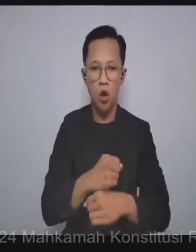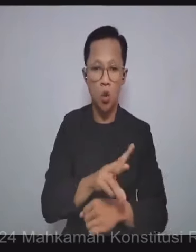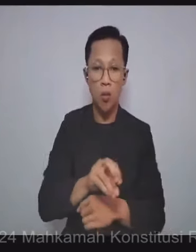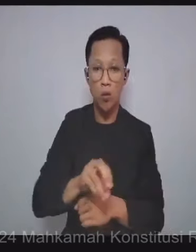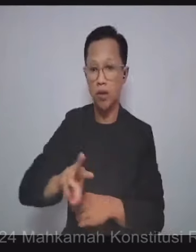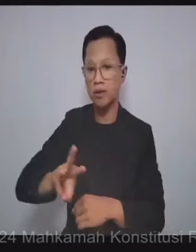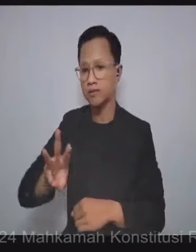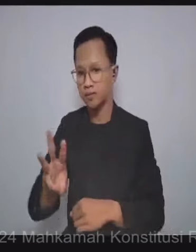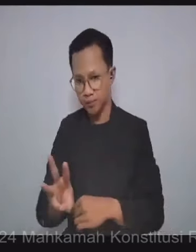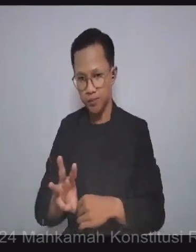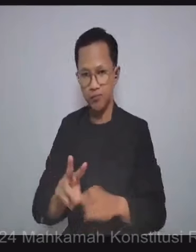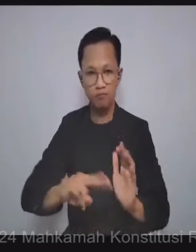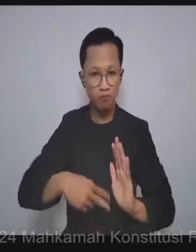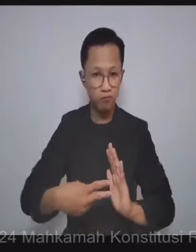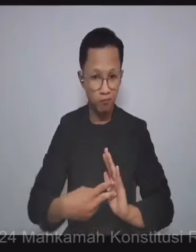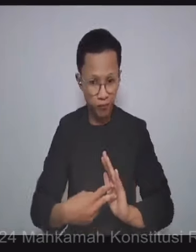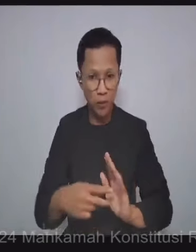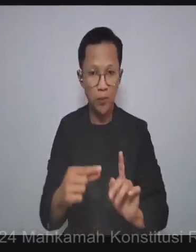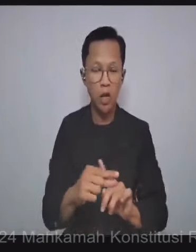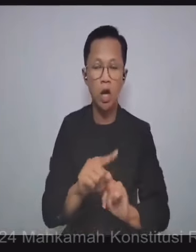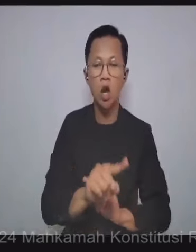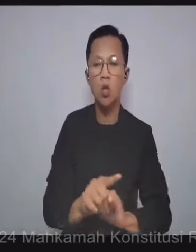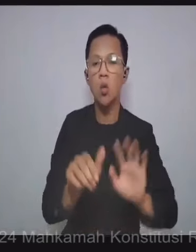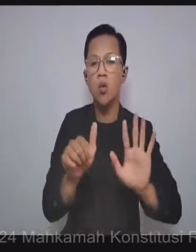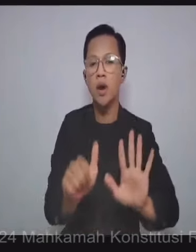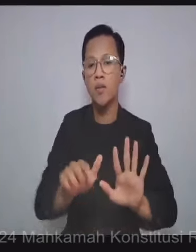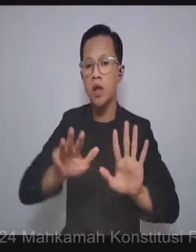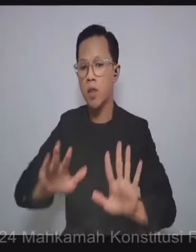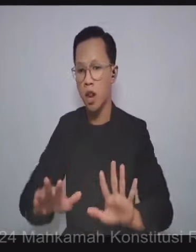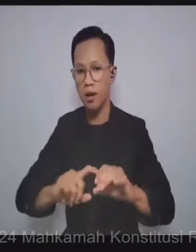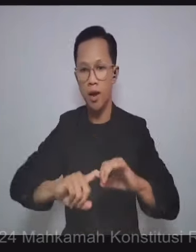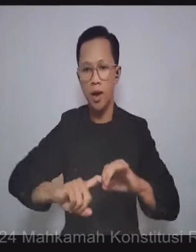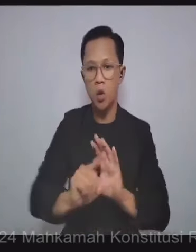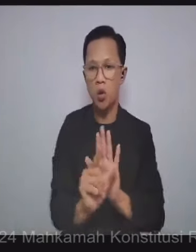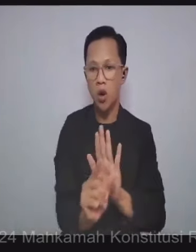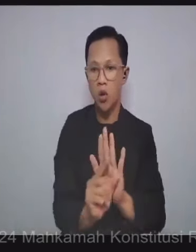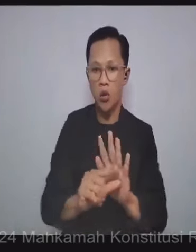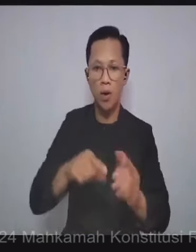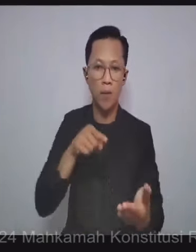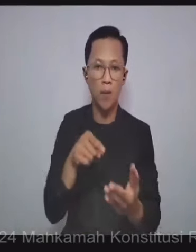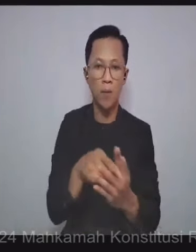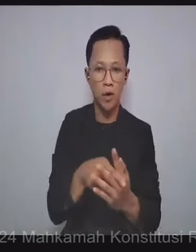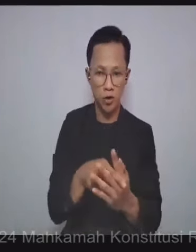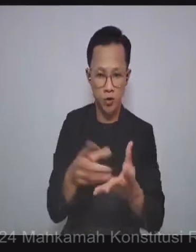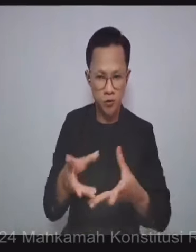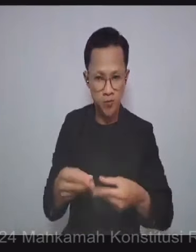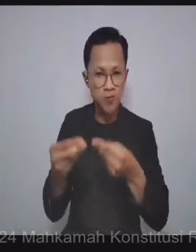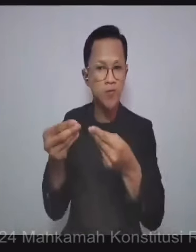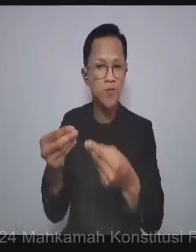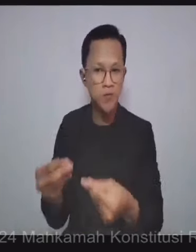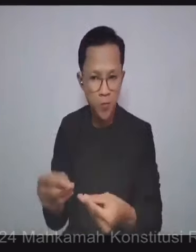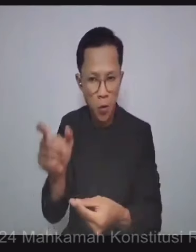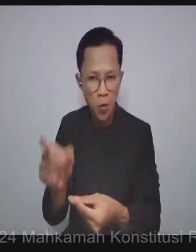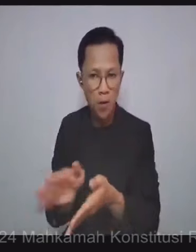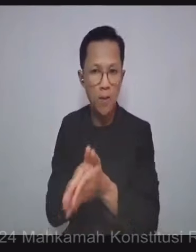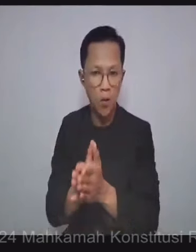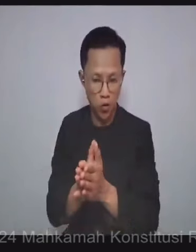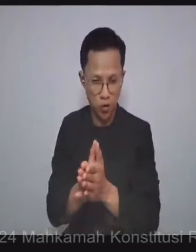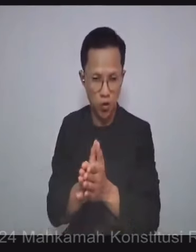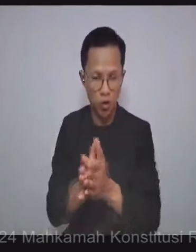penafsiran konusional terhadap syarat pada pasal 169 huruf q undang-undang Pemilu selain disampaikan kepada pemohon perkara aquo juga disampaikan kepada